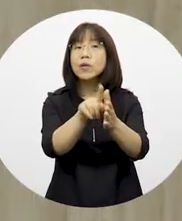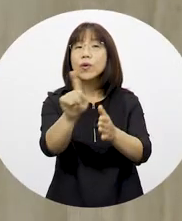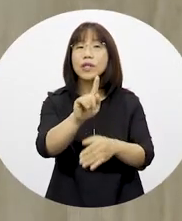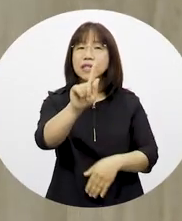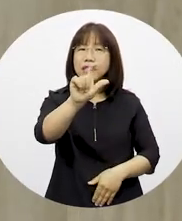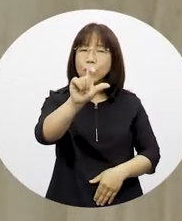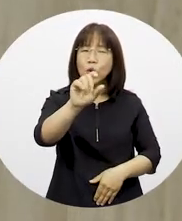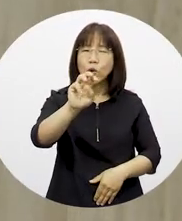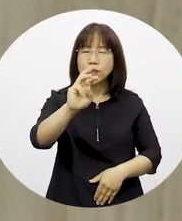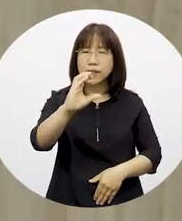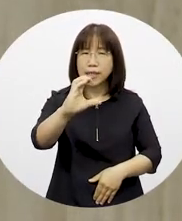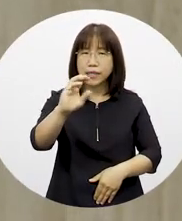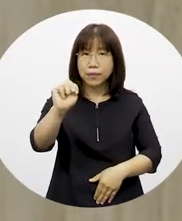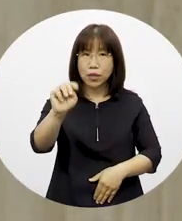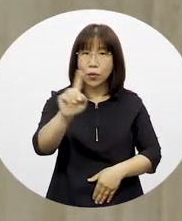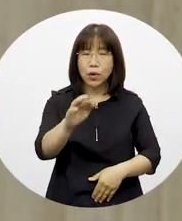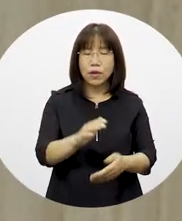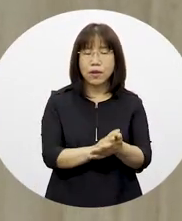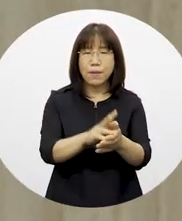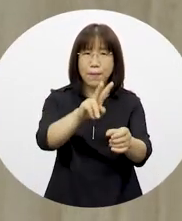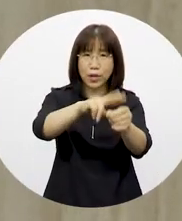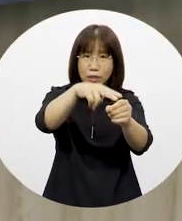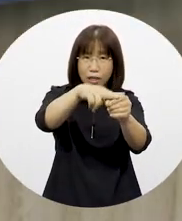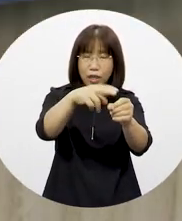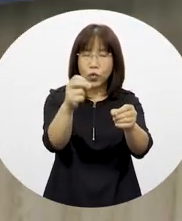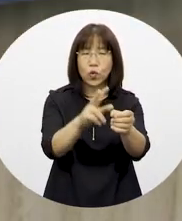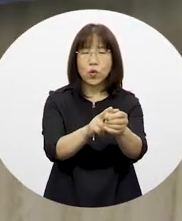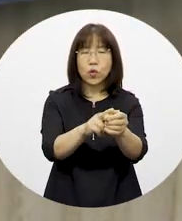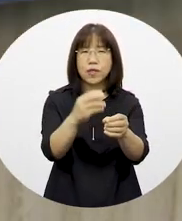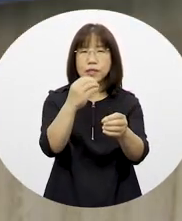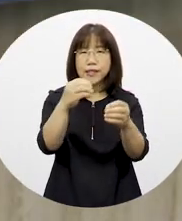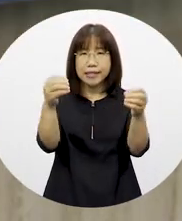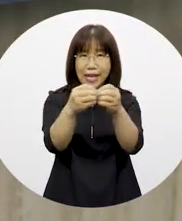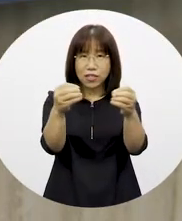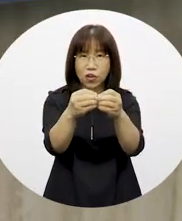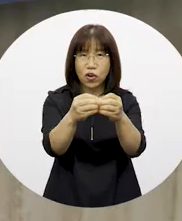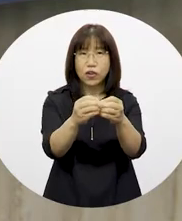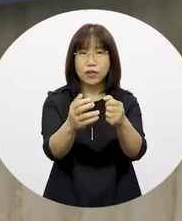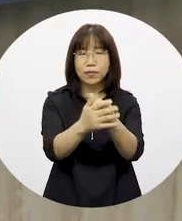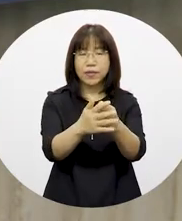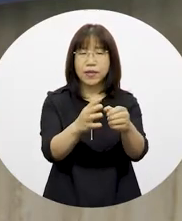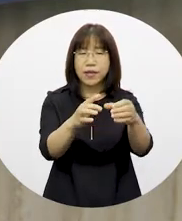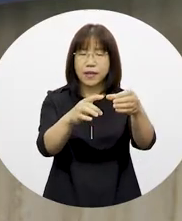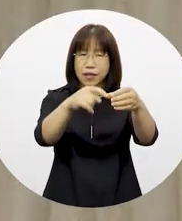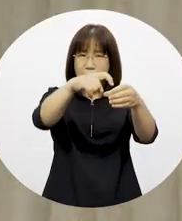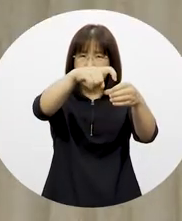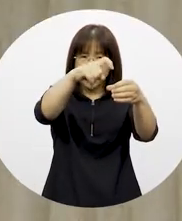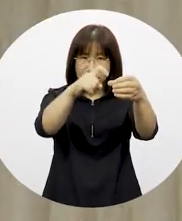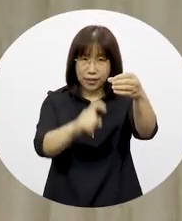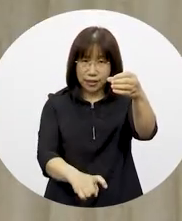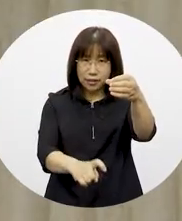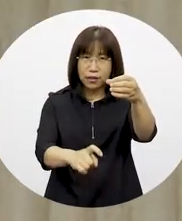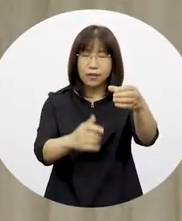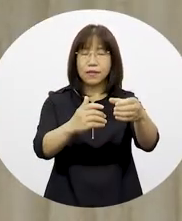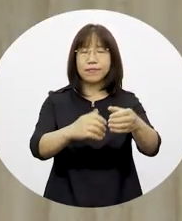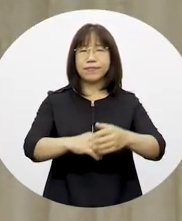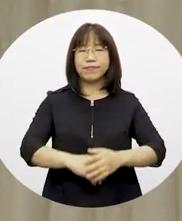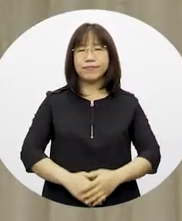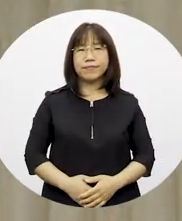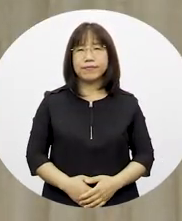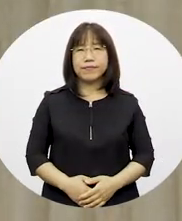15cm로 병따개 부분과 자석을 함께 부착했으며 안전한 사용을 위해 칼날이 외부에 드러나지 않도록